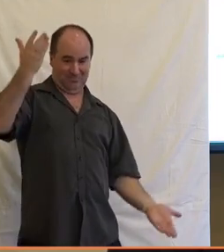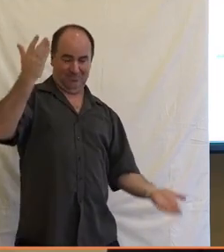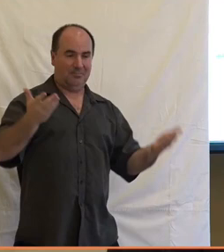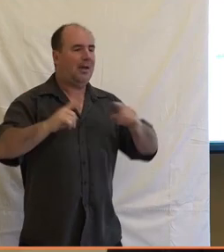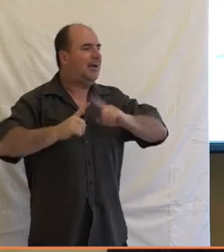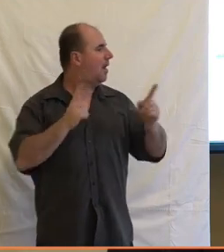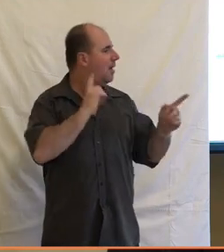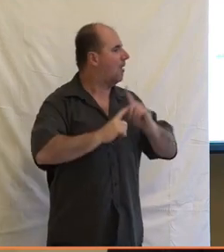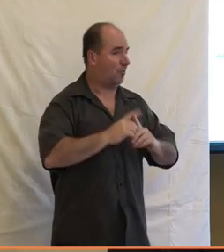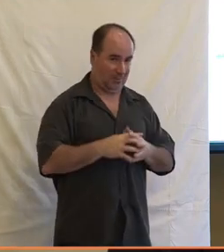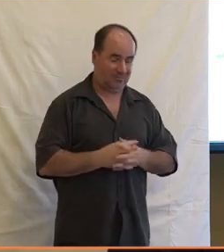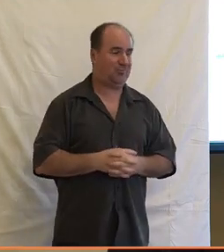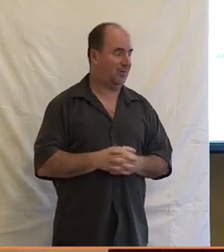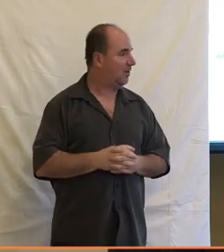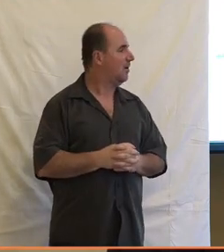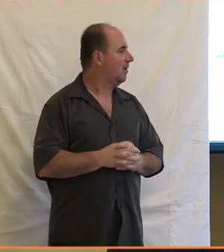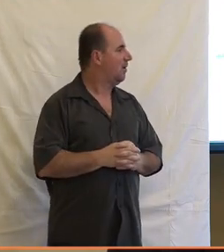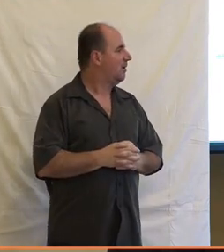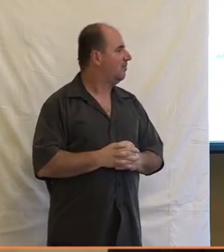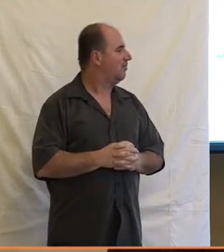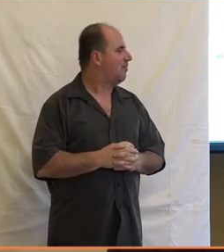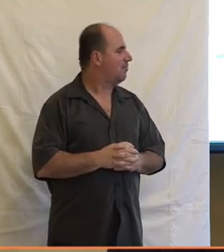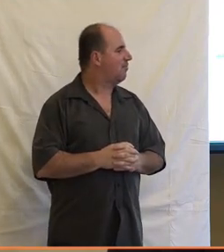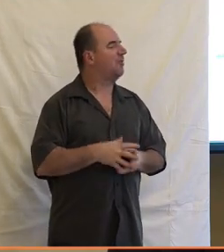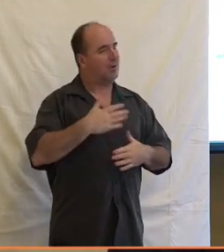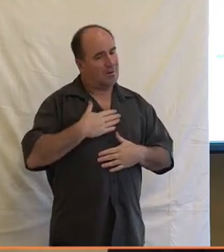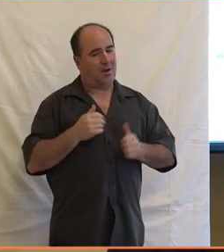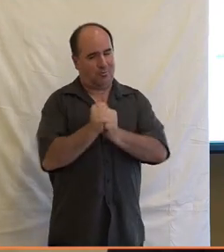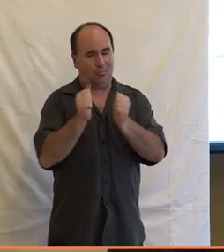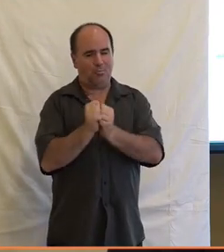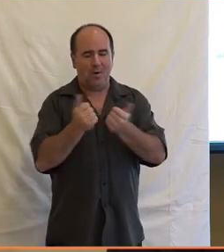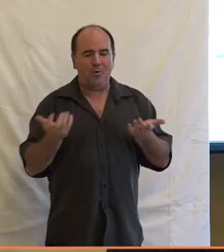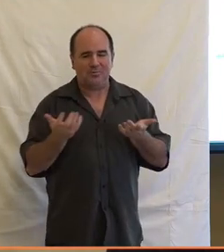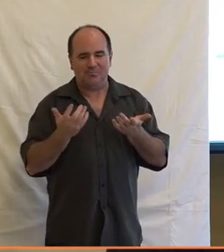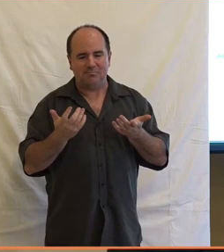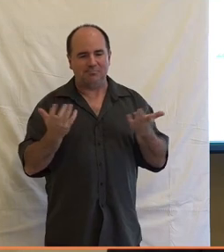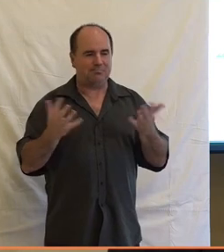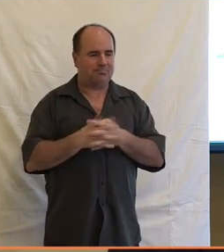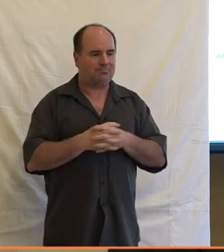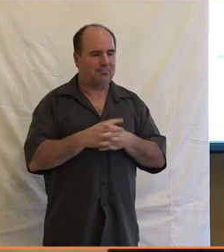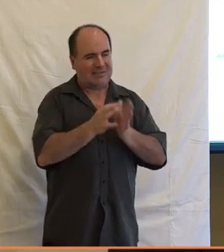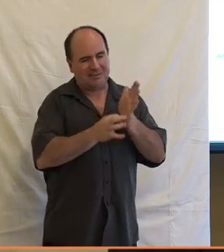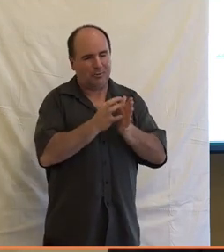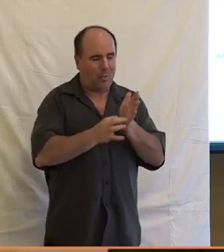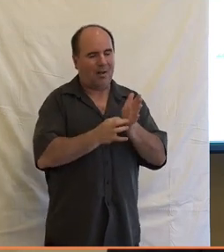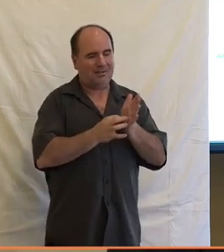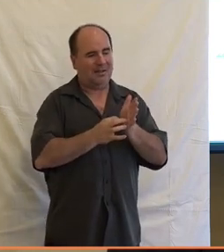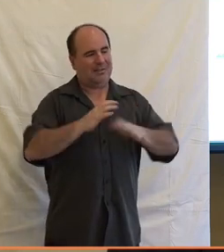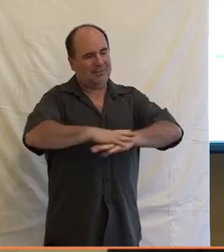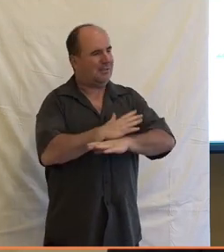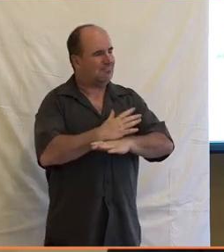nebo Honzova nebo jako i vaše zkušenost, se vlastně ta situace dost jako mění